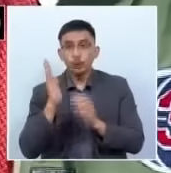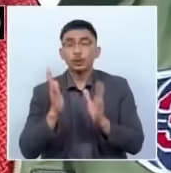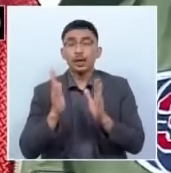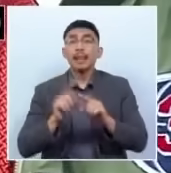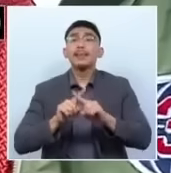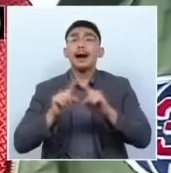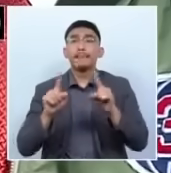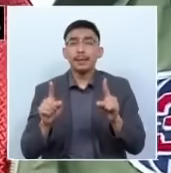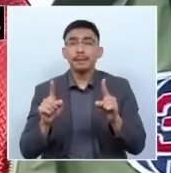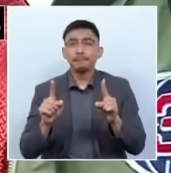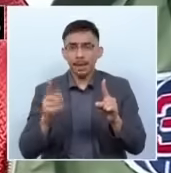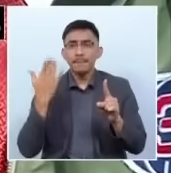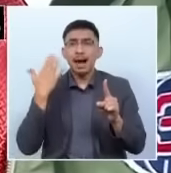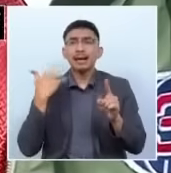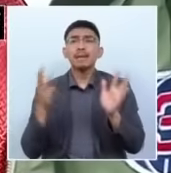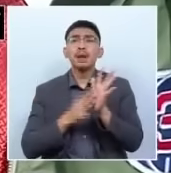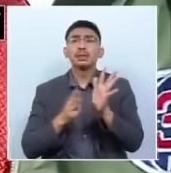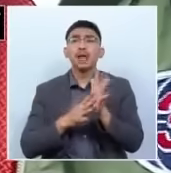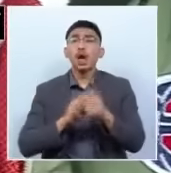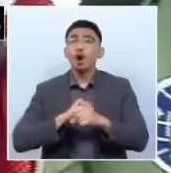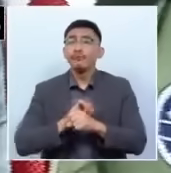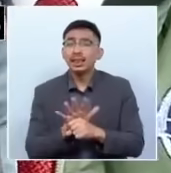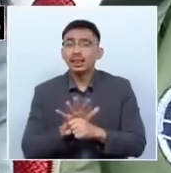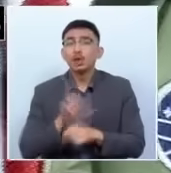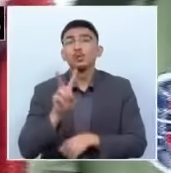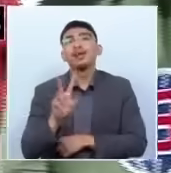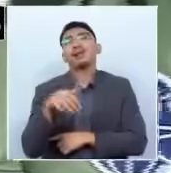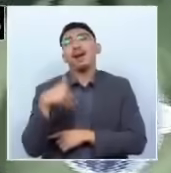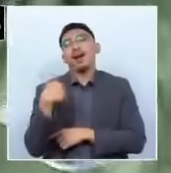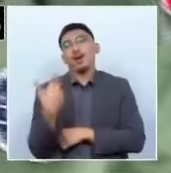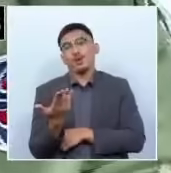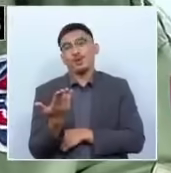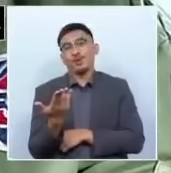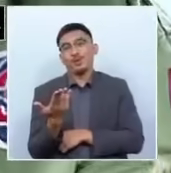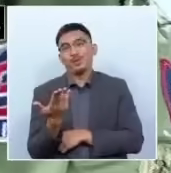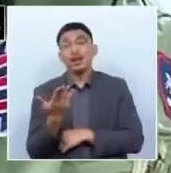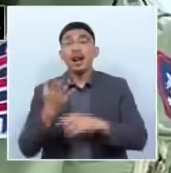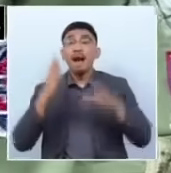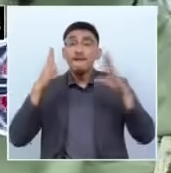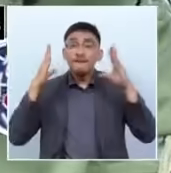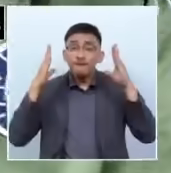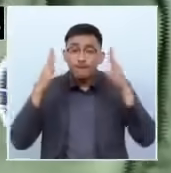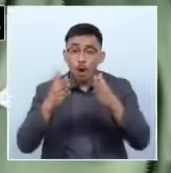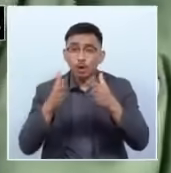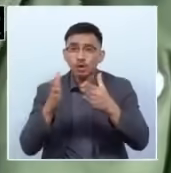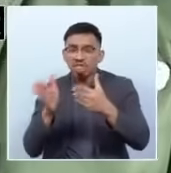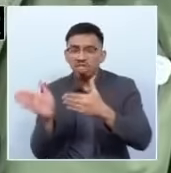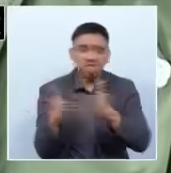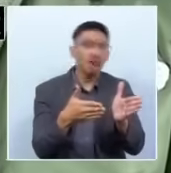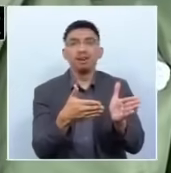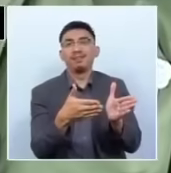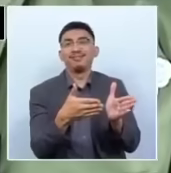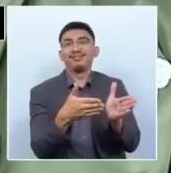covid 2 tahun di mana terjadi refocusing jadi banyak yang kita